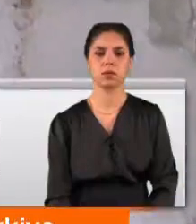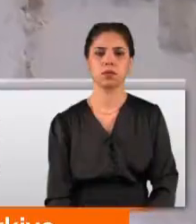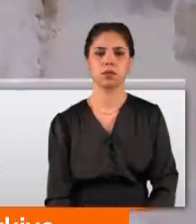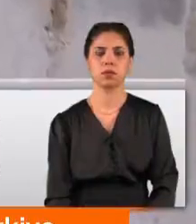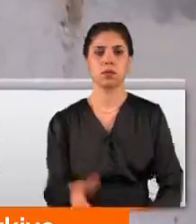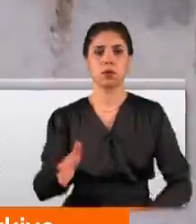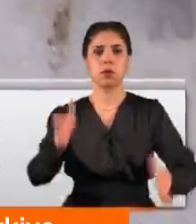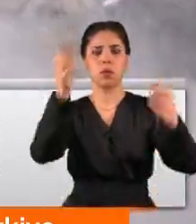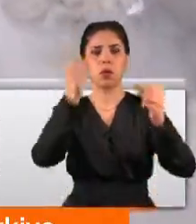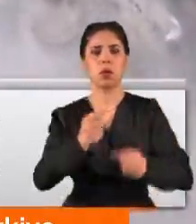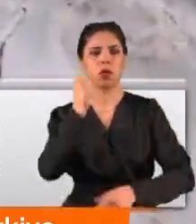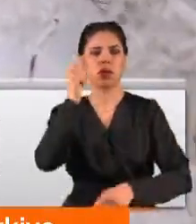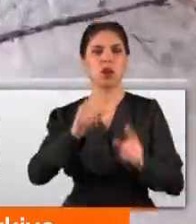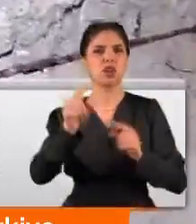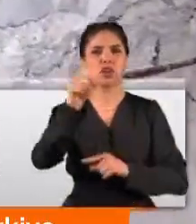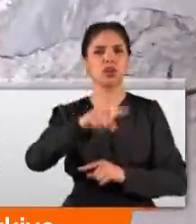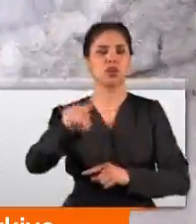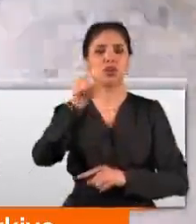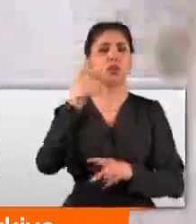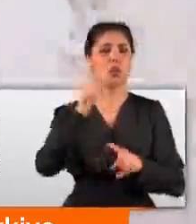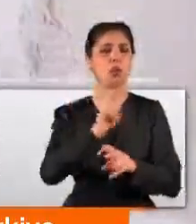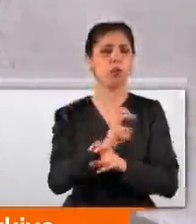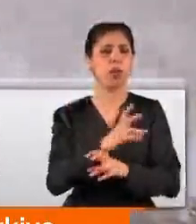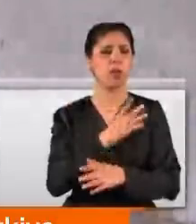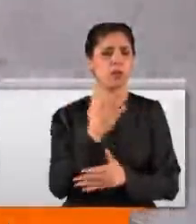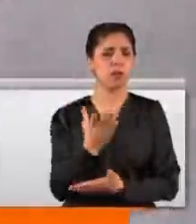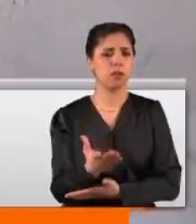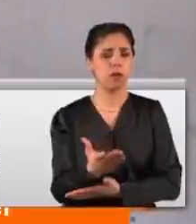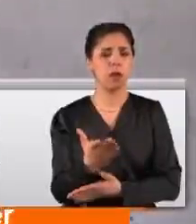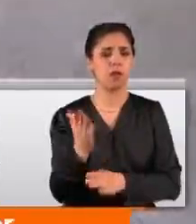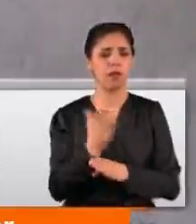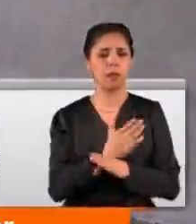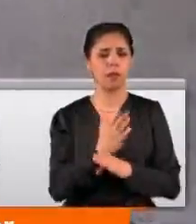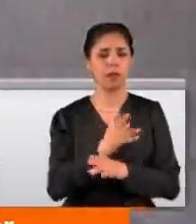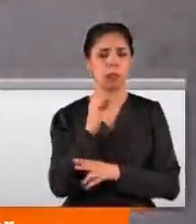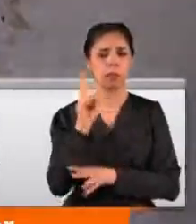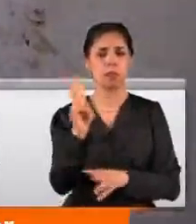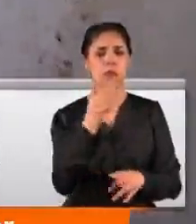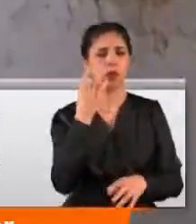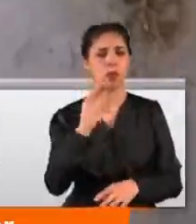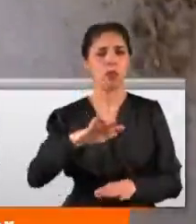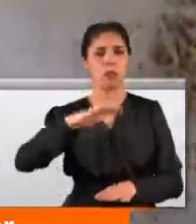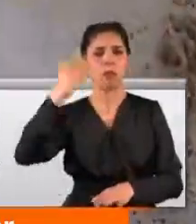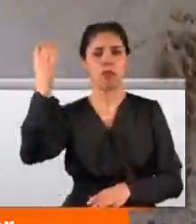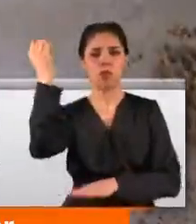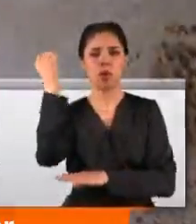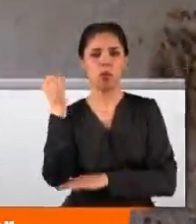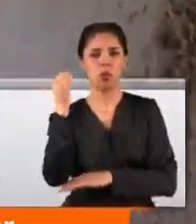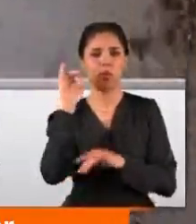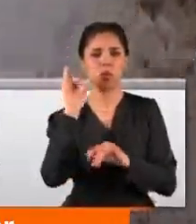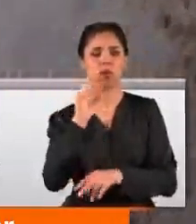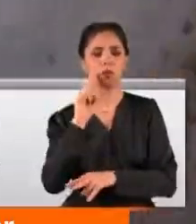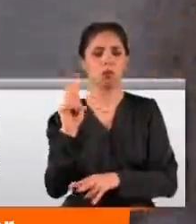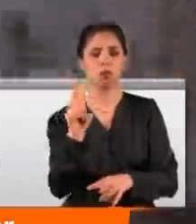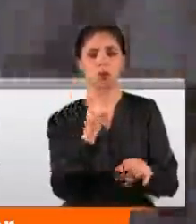Bu binada oturanlar deyim yerindeyse ölüme meydan okuyorlar. Ne demek istiyoruz? İşte tam da manzara bu. Başka bir kolon ama aynı